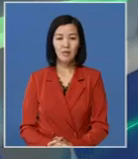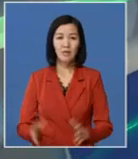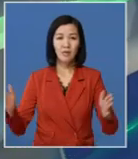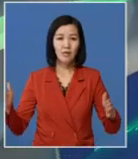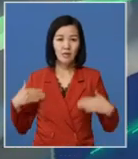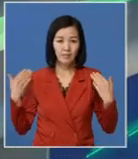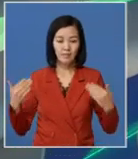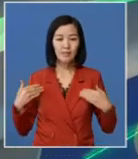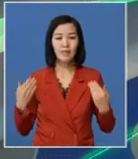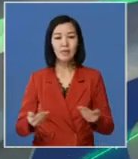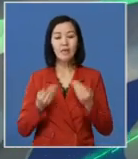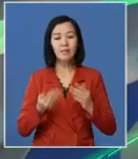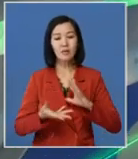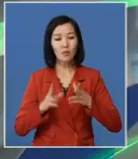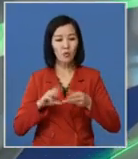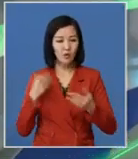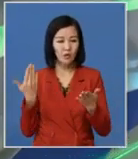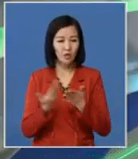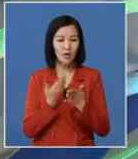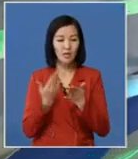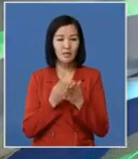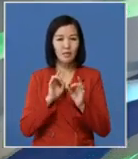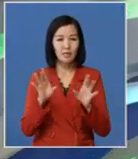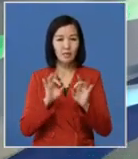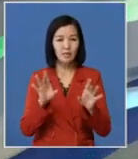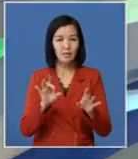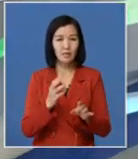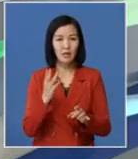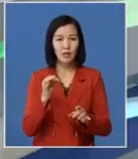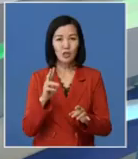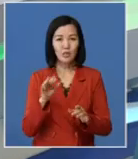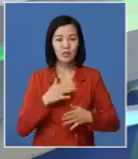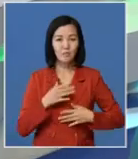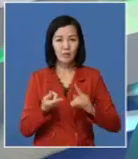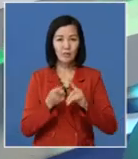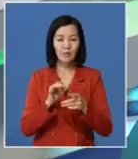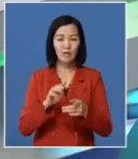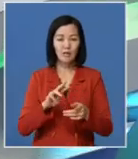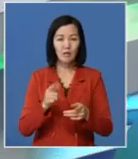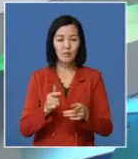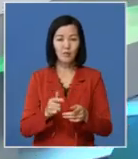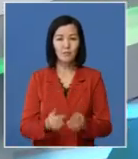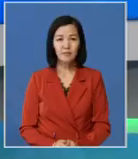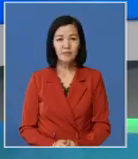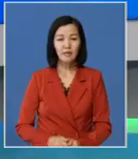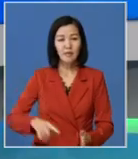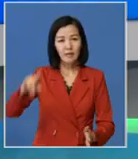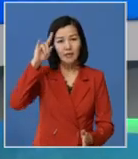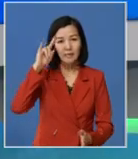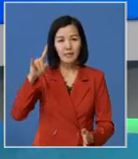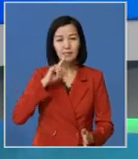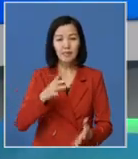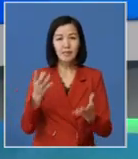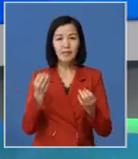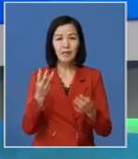Ассаламу алейкум, ардақты ағайын. Жетісу арнасында қорытынды жаңалықтар топтамасы. Студияда Шыңғыс Қалиден, сурдо аудармада Айгүл Жұмашқызы.